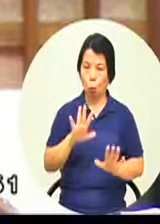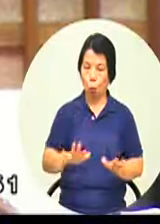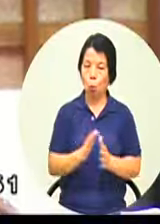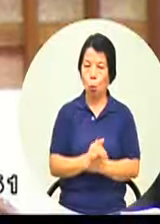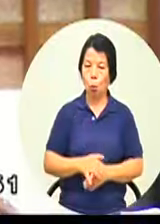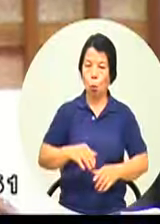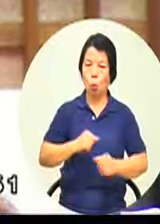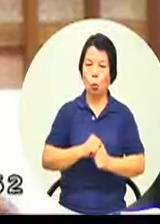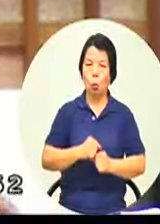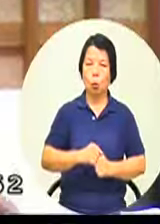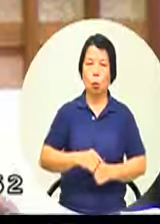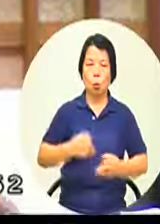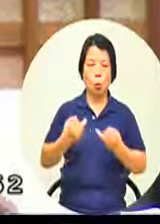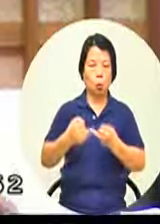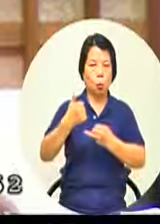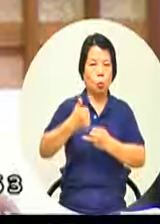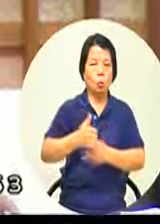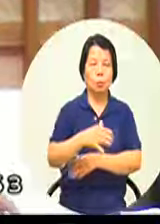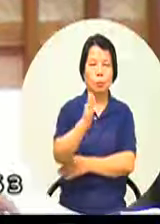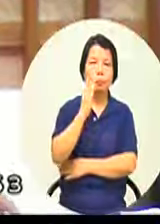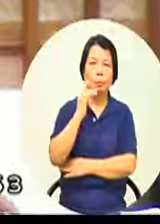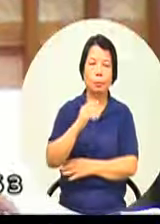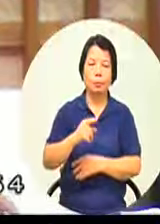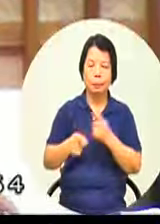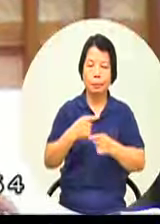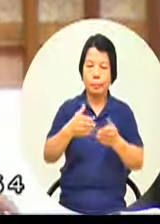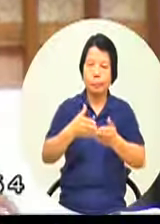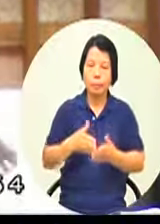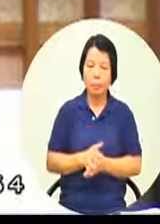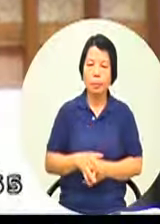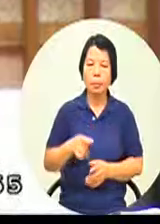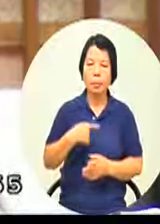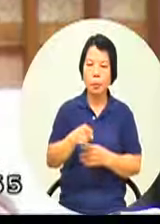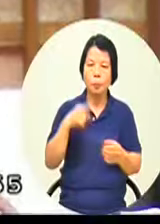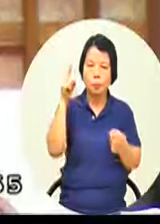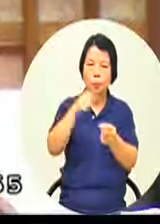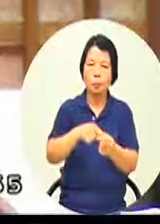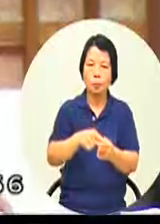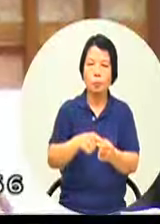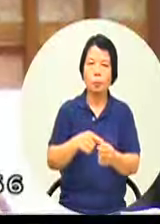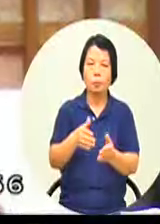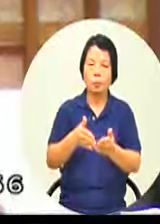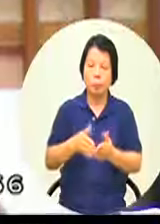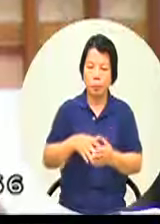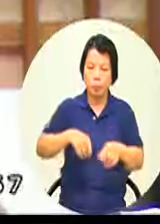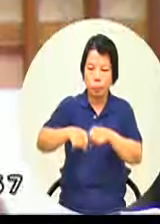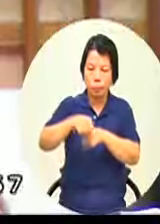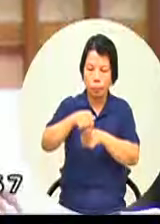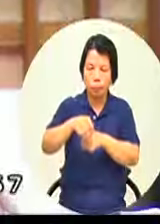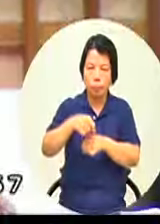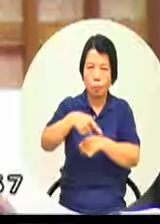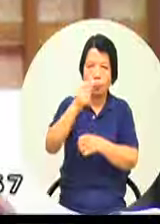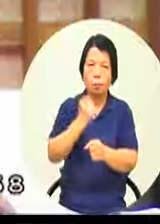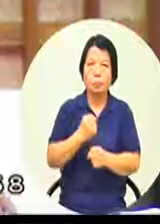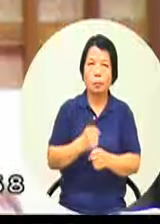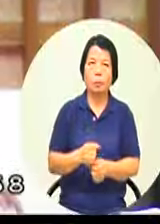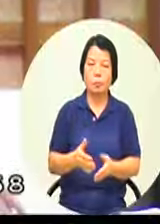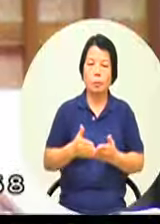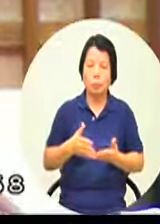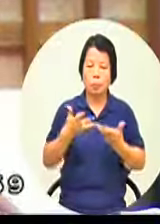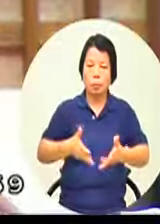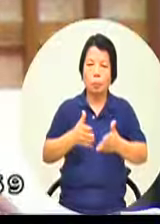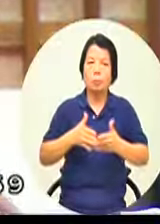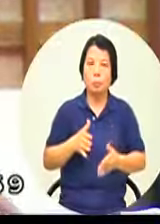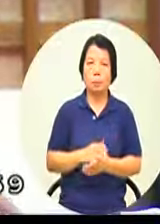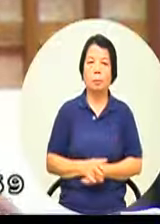府应该拿出你们的一个有为的方向跟目标，这个目标方向就是我要的一个最重要的